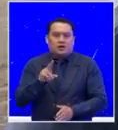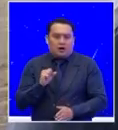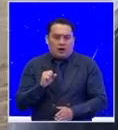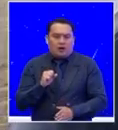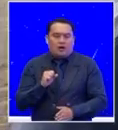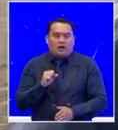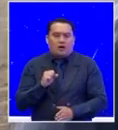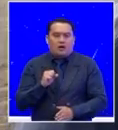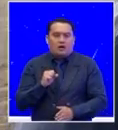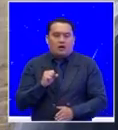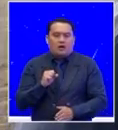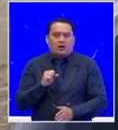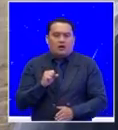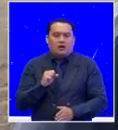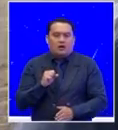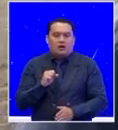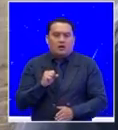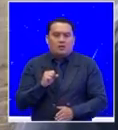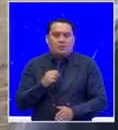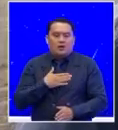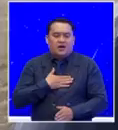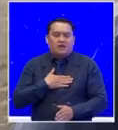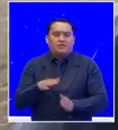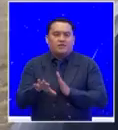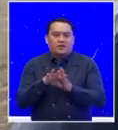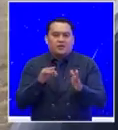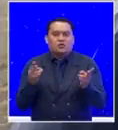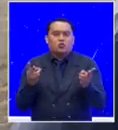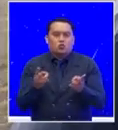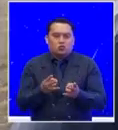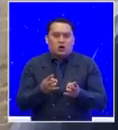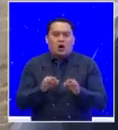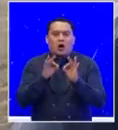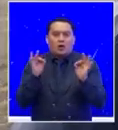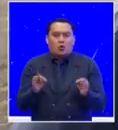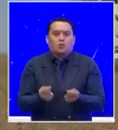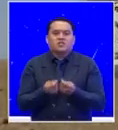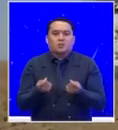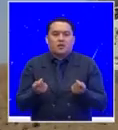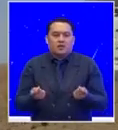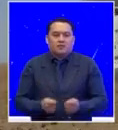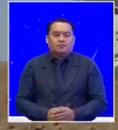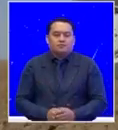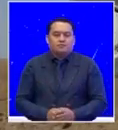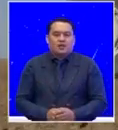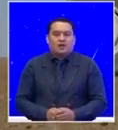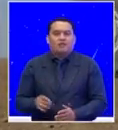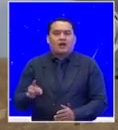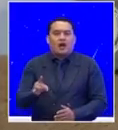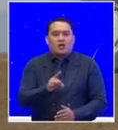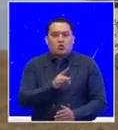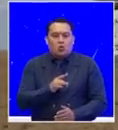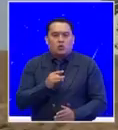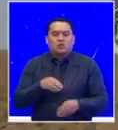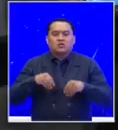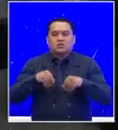и ТО «Хамкорлык» выбрали необходимый объем семян. Всего по району в текущем году